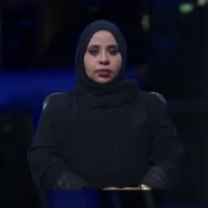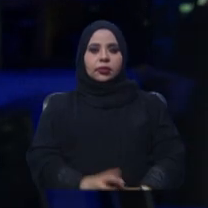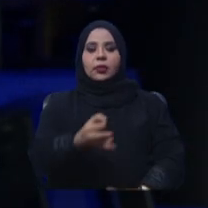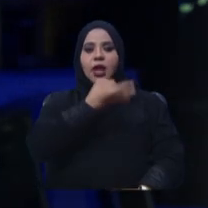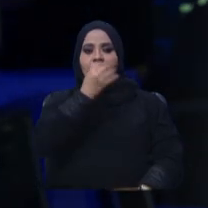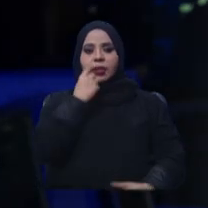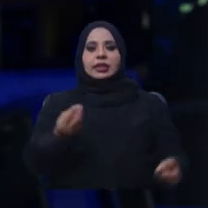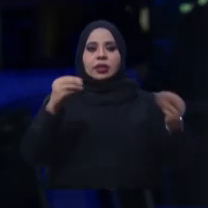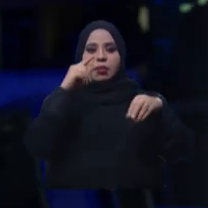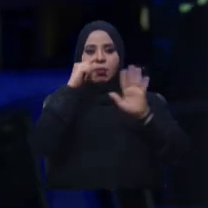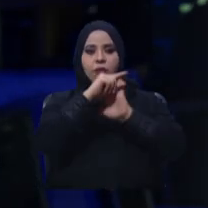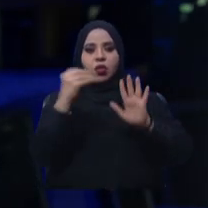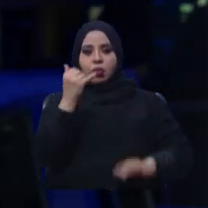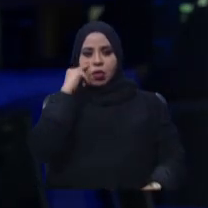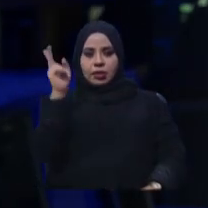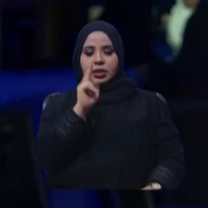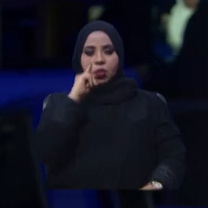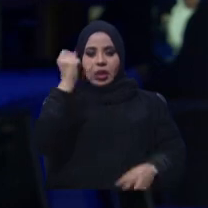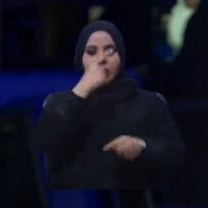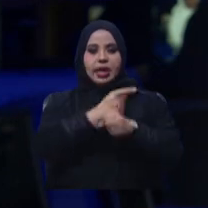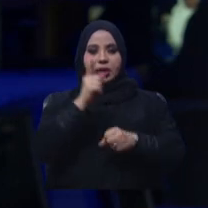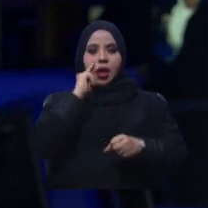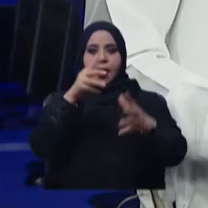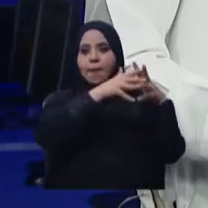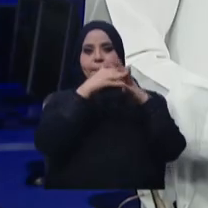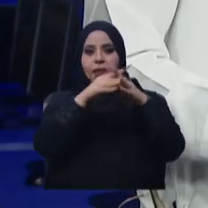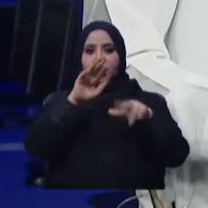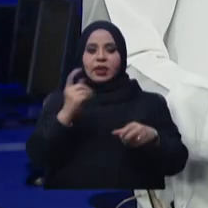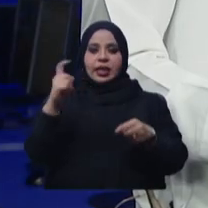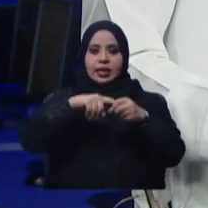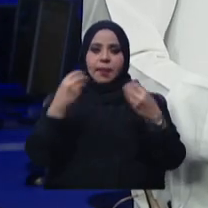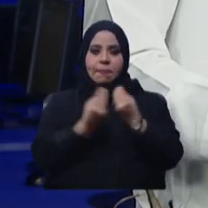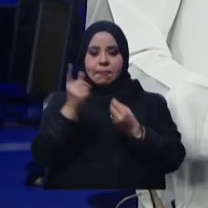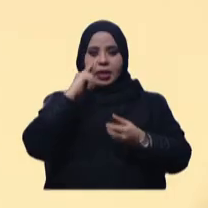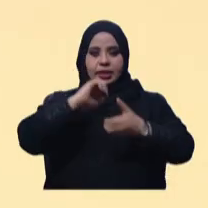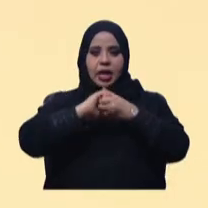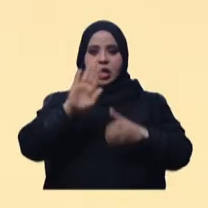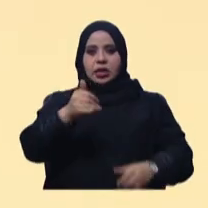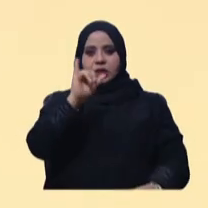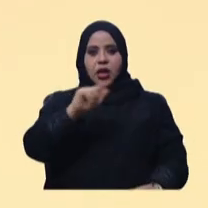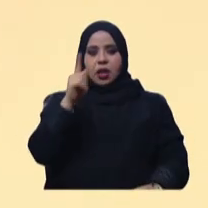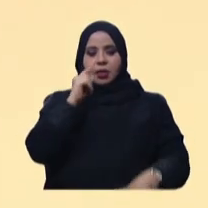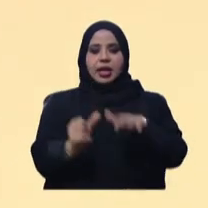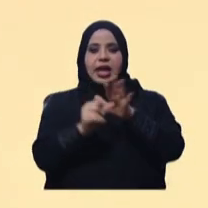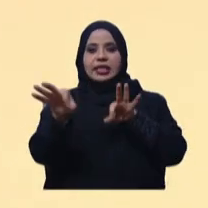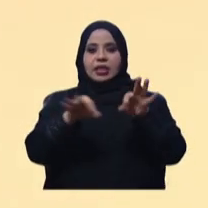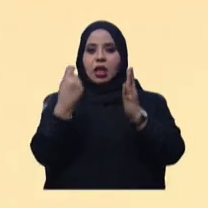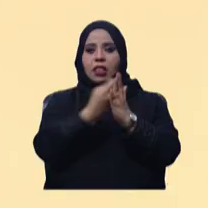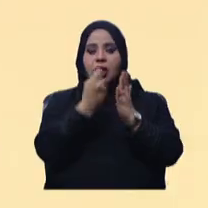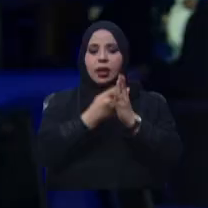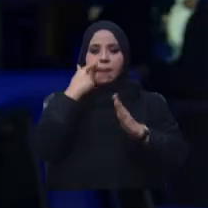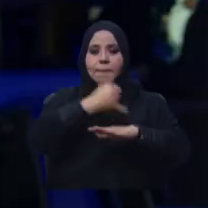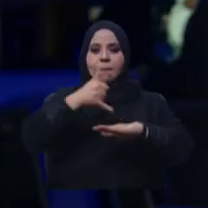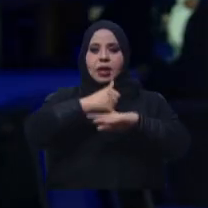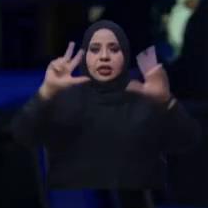للحديث أكثر حول أهمية زيارة سمو ولي العهد للولايات المتحدة ينضم إلينا الزميل سالم الشوبكي رئيس تحرير بمركز الأخبار. أهلا بك سالم.